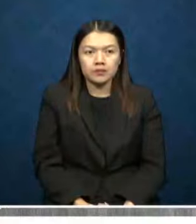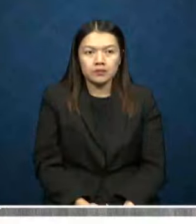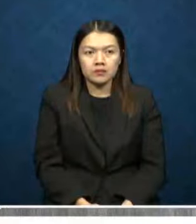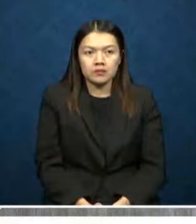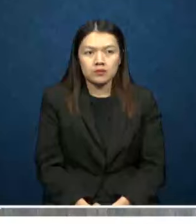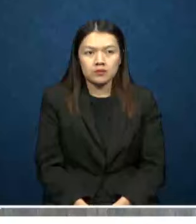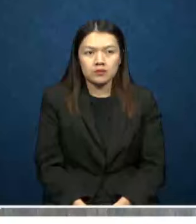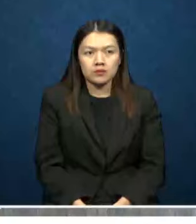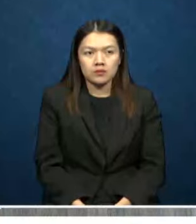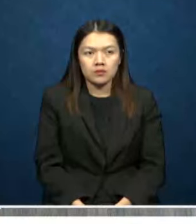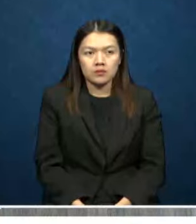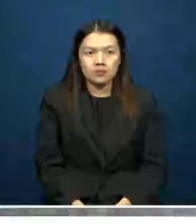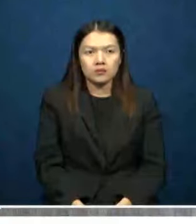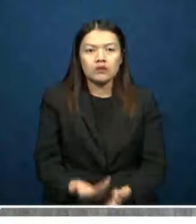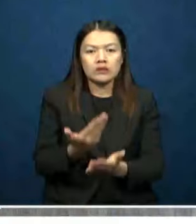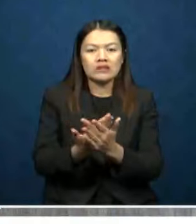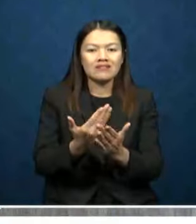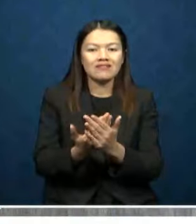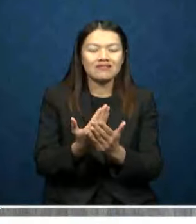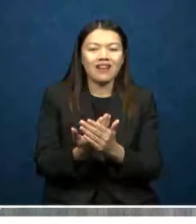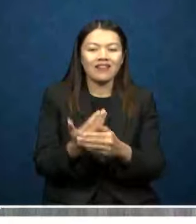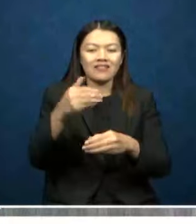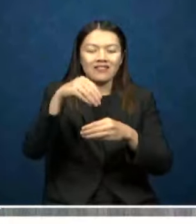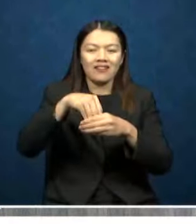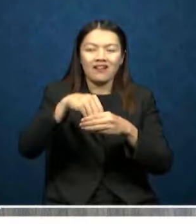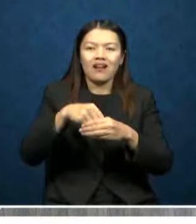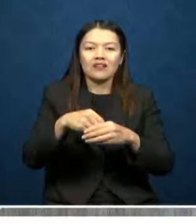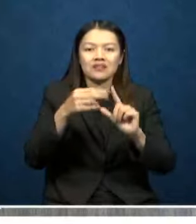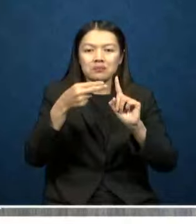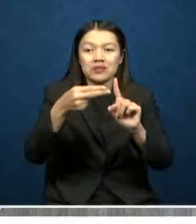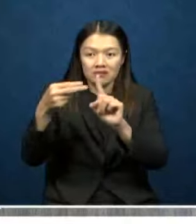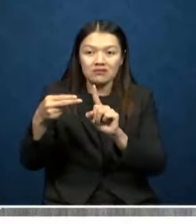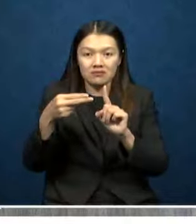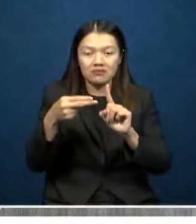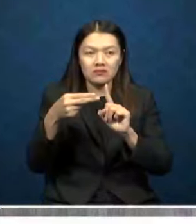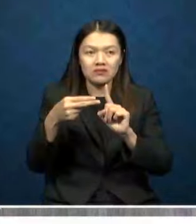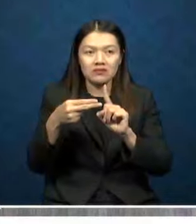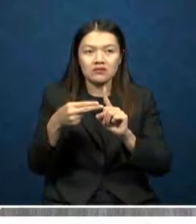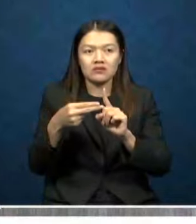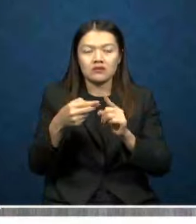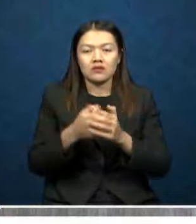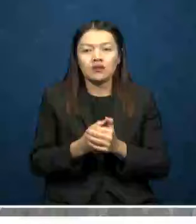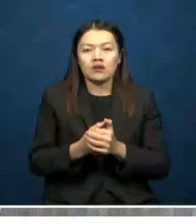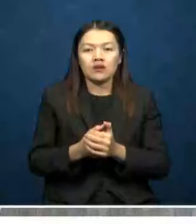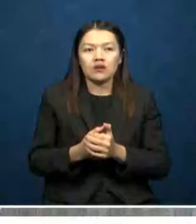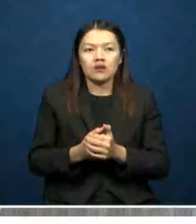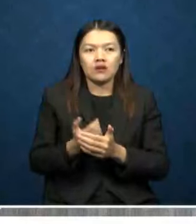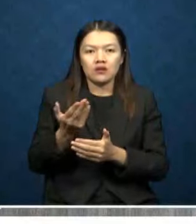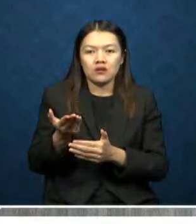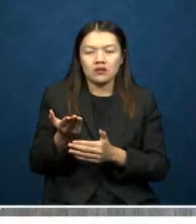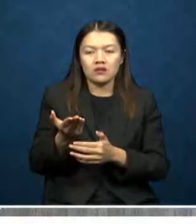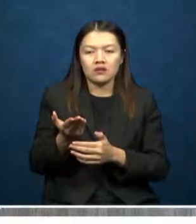ของเอ่อเงินดิจิตัลwalletนะครับซึ่งเ่อเพื่อนสมาชิกขออนุญาตเอ่ชื่อท่าน